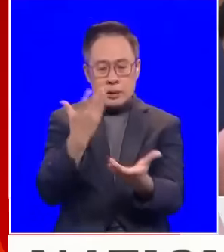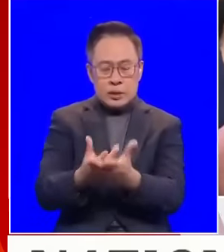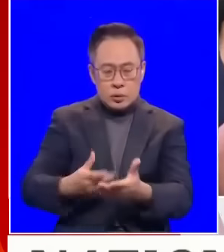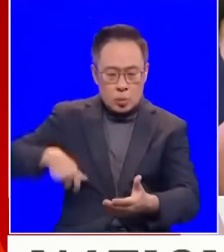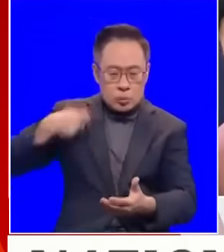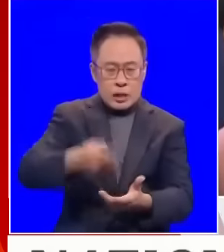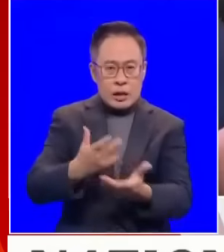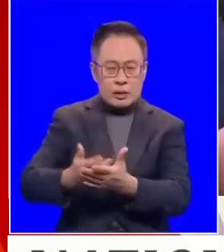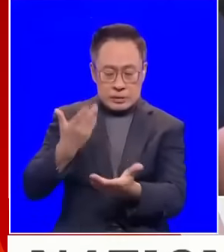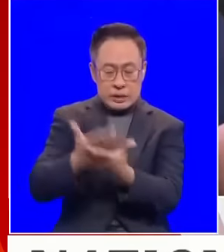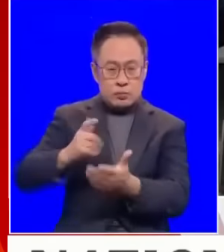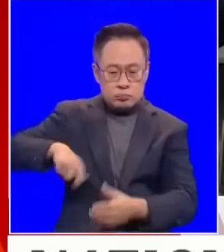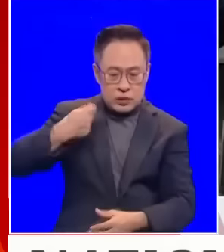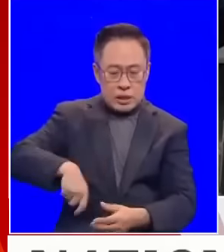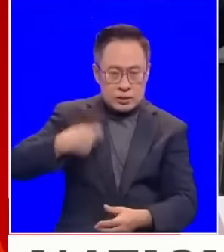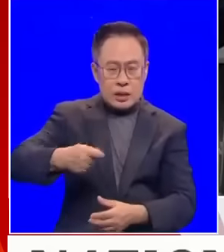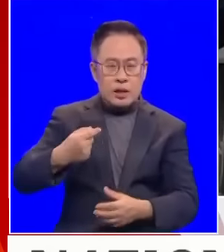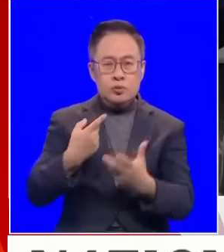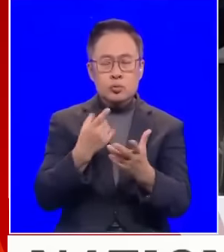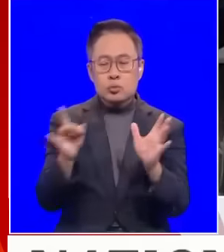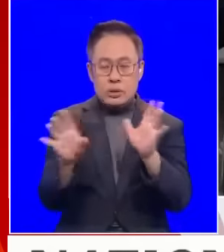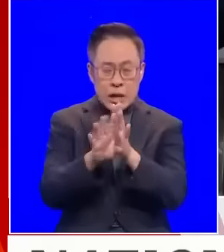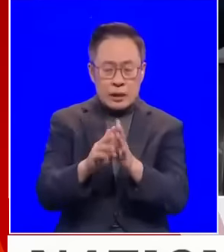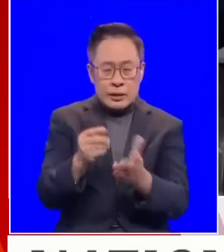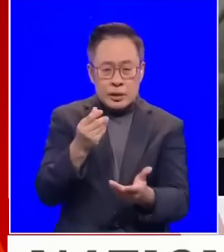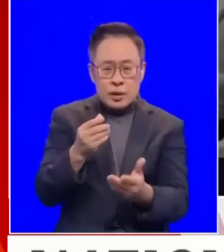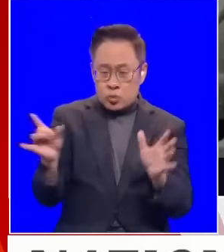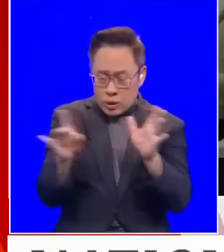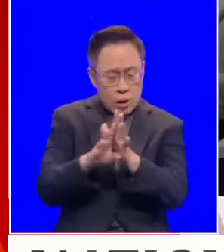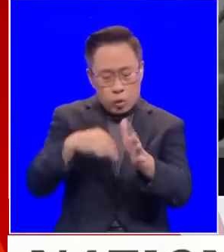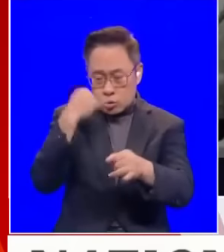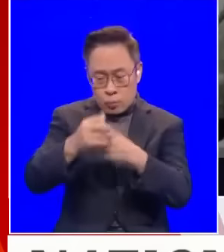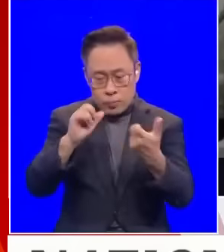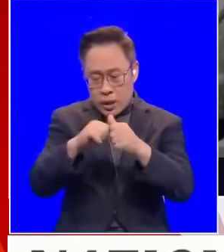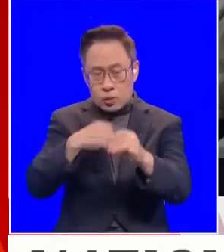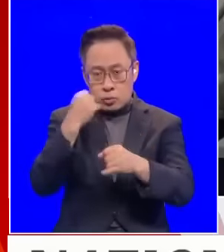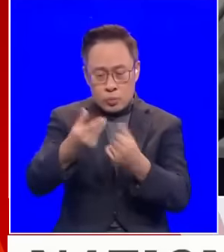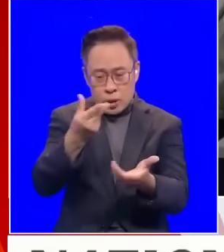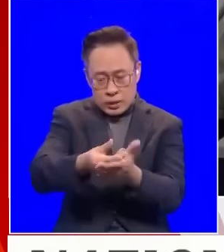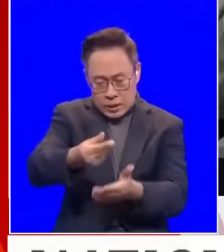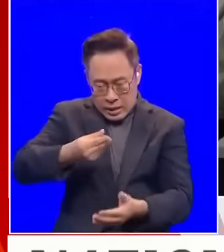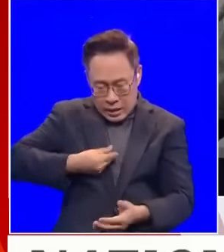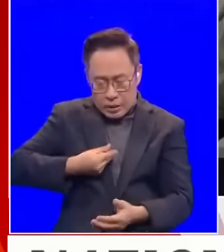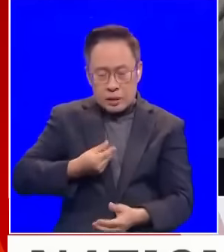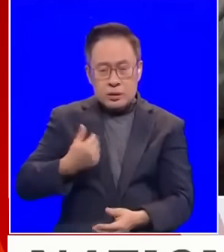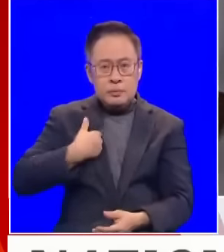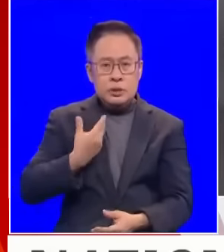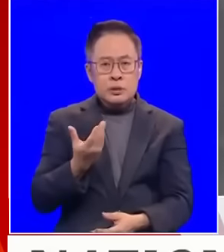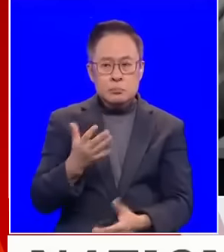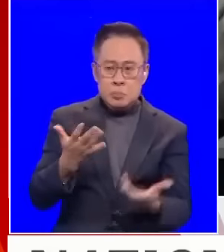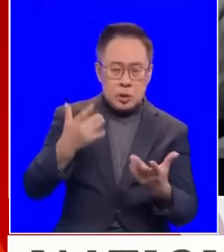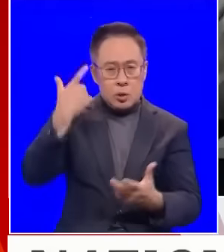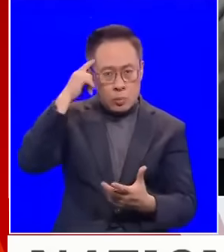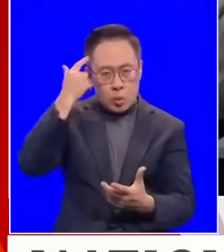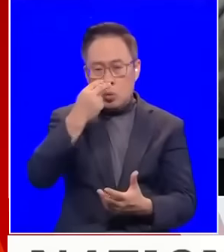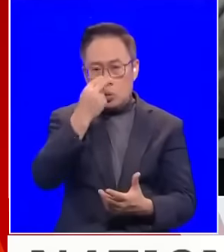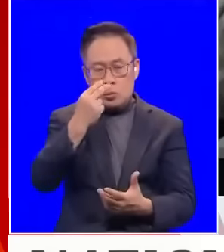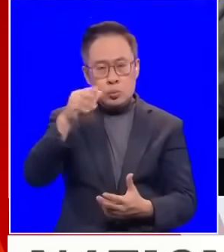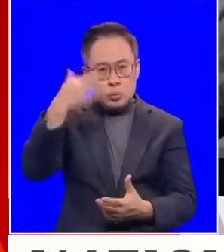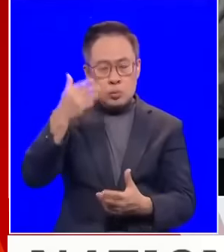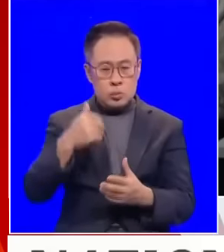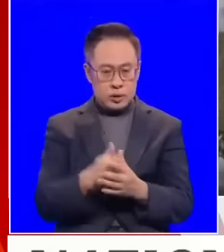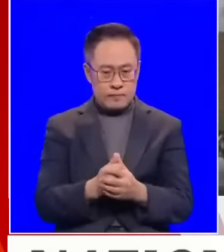ส่วนระหว่างทางหากมีการฟ้องร้องดำเนินคดีโดยเฉพาะผู้บงการผู้ใช้ผู้จ้างวานหรือผู้ได้รับผลประโยชน์ก็ไม่